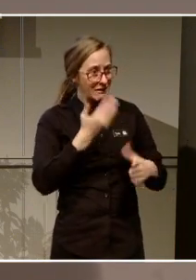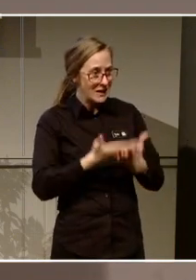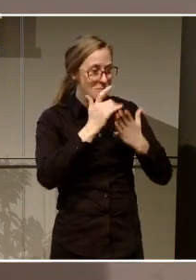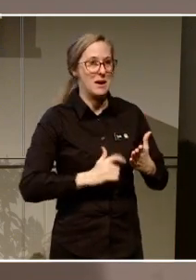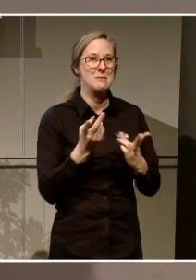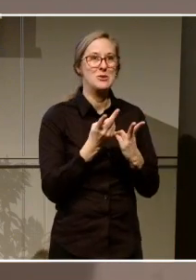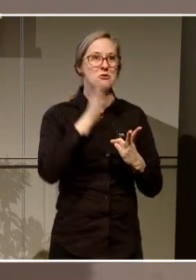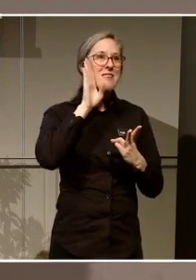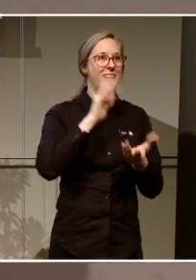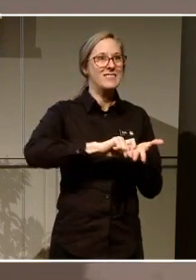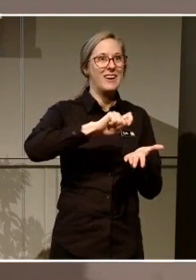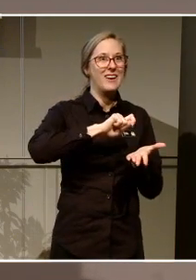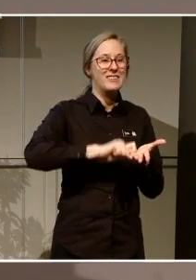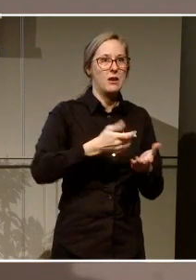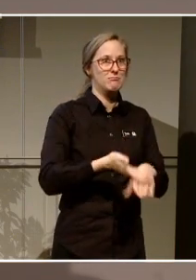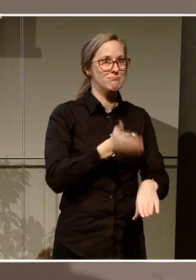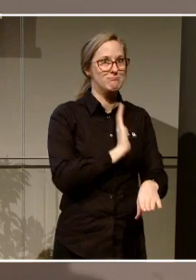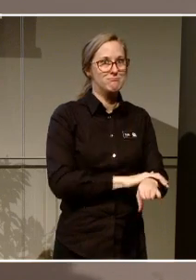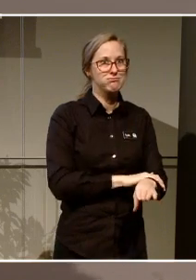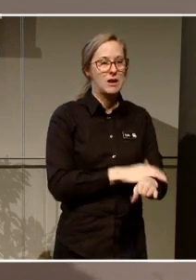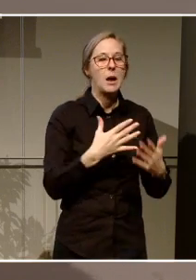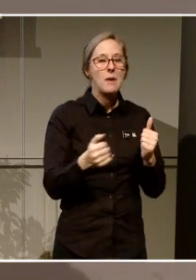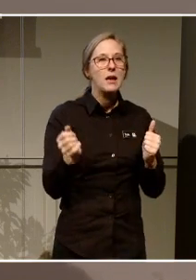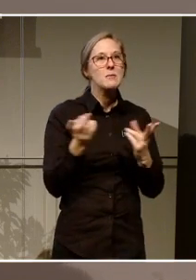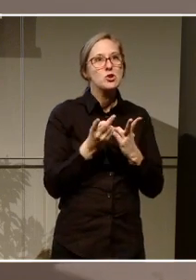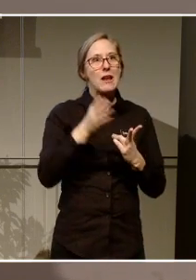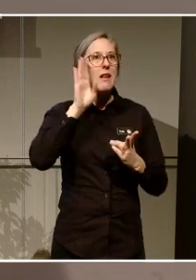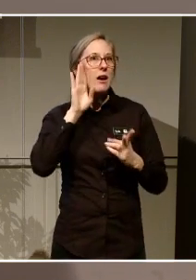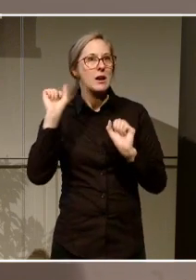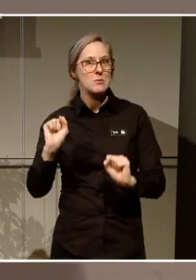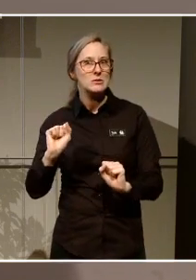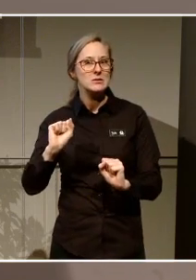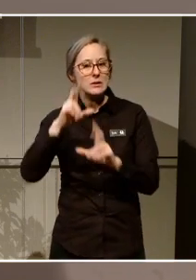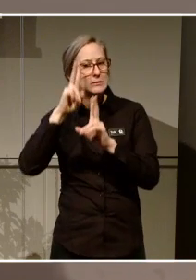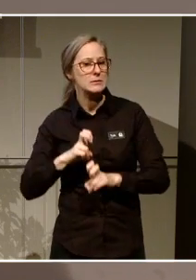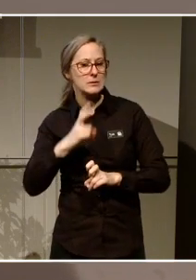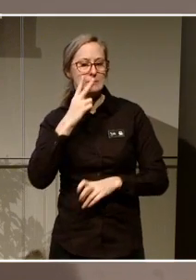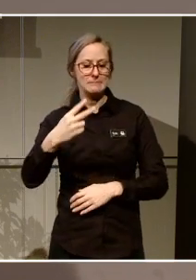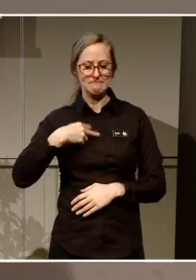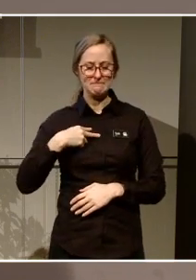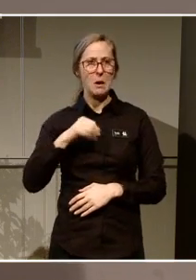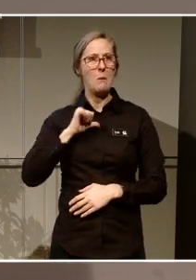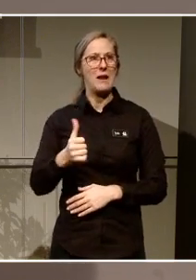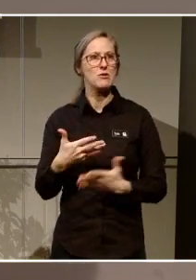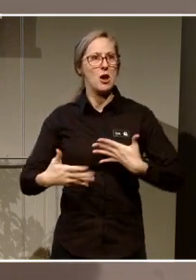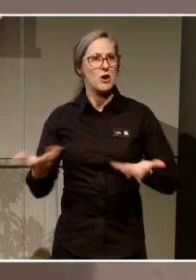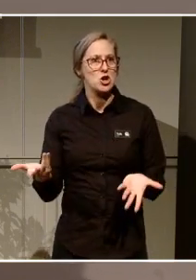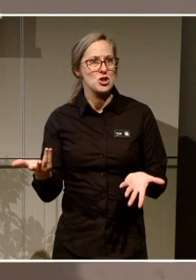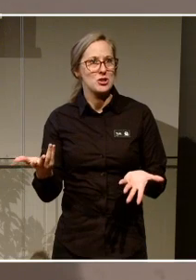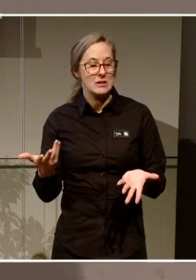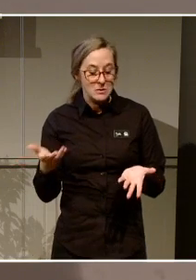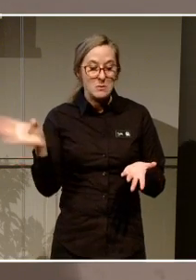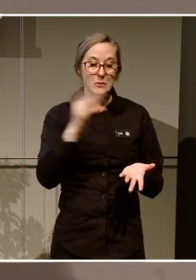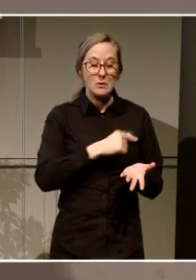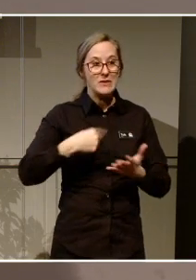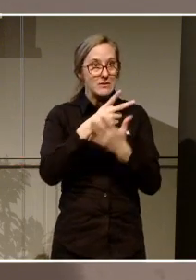det tvingade också läkarna att tänka efter. Hur skriver jag, vad kan jag göra själv? Och här visar igen då på att digital